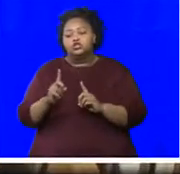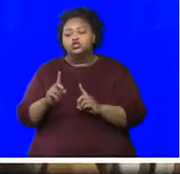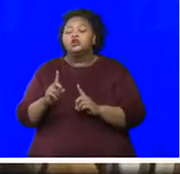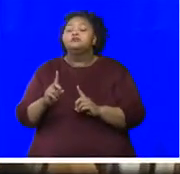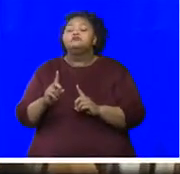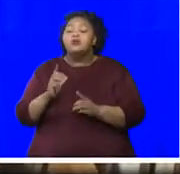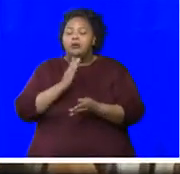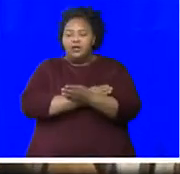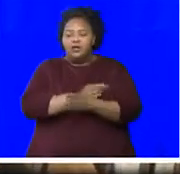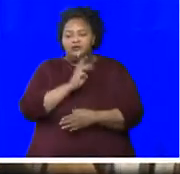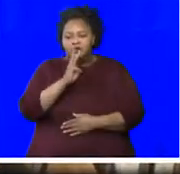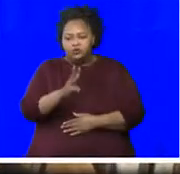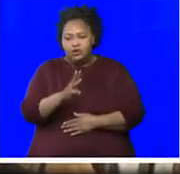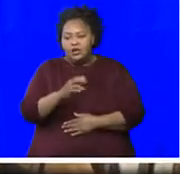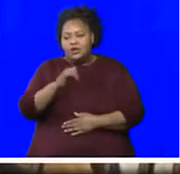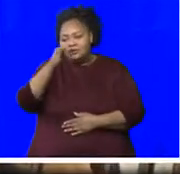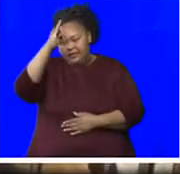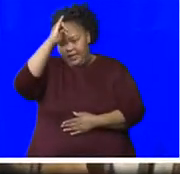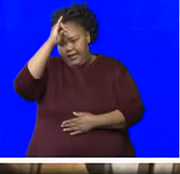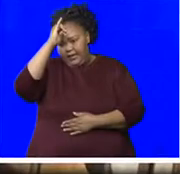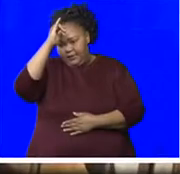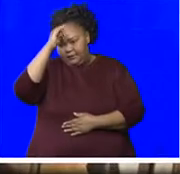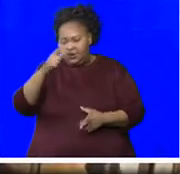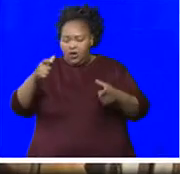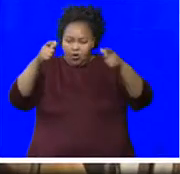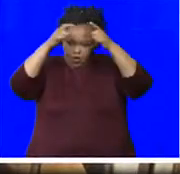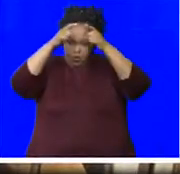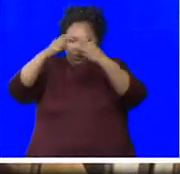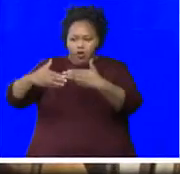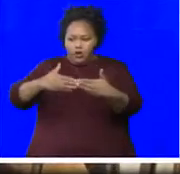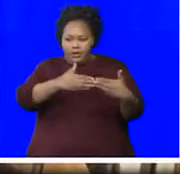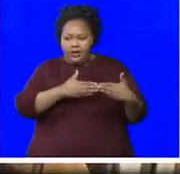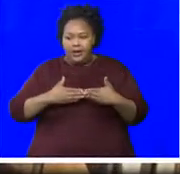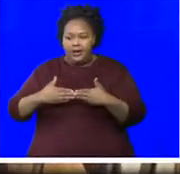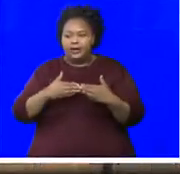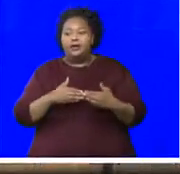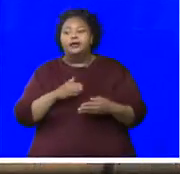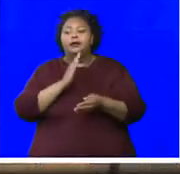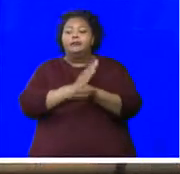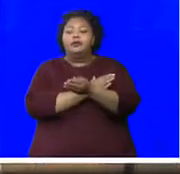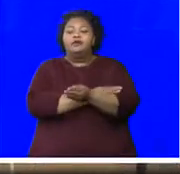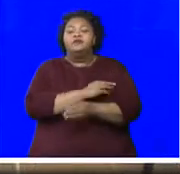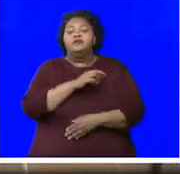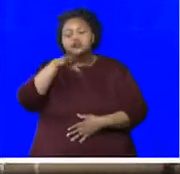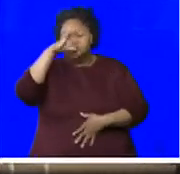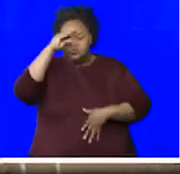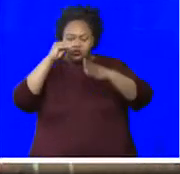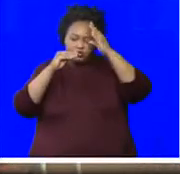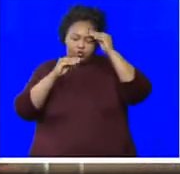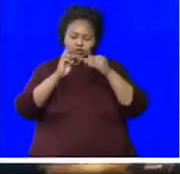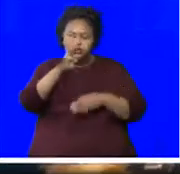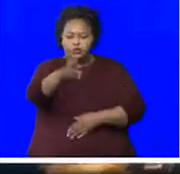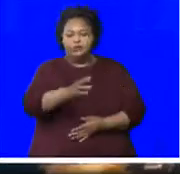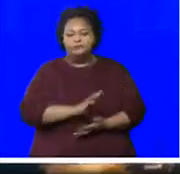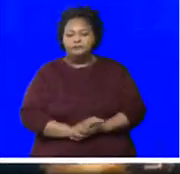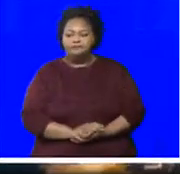lokufuya inkomo yelibisi. Umbiko uhlanganiswe ngithembelihle magutshwa titfombe ngithemba shabanguye mdumezulu.